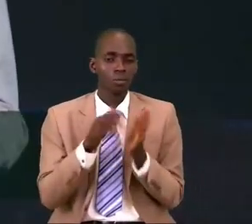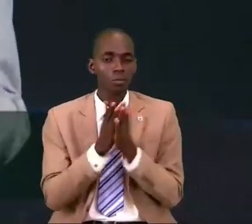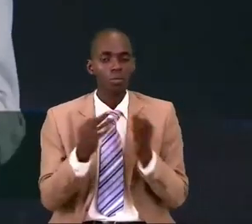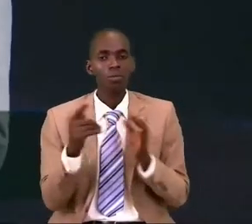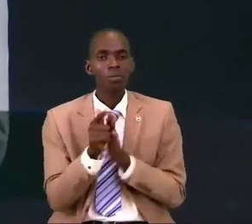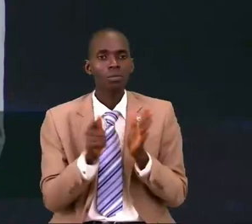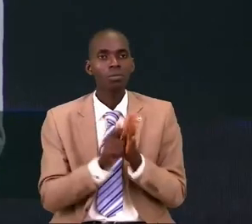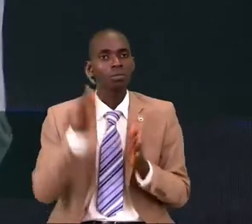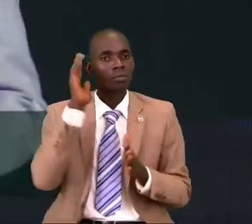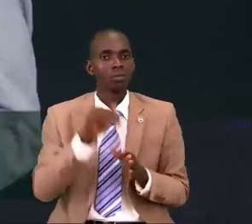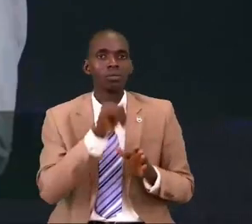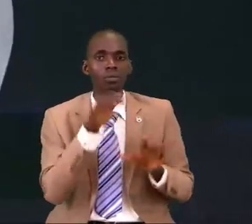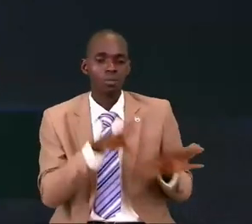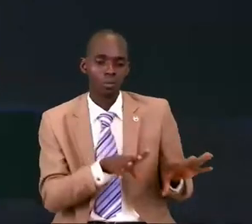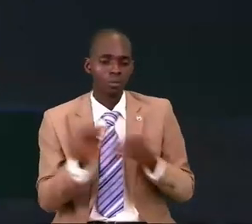Médite-le.